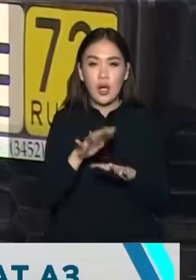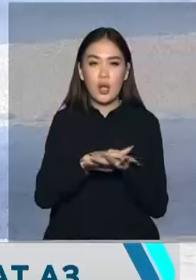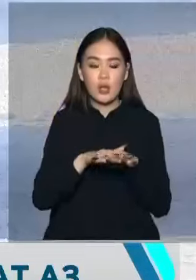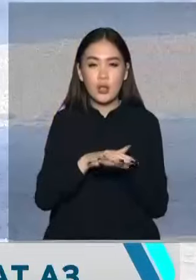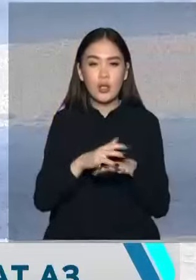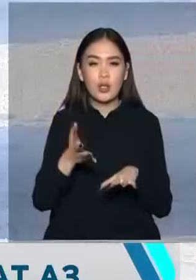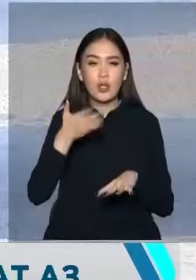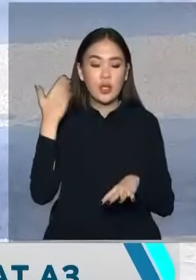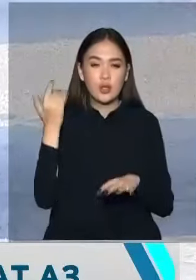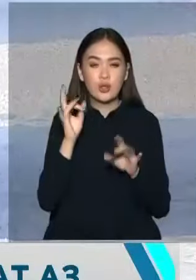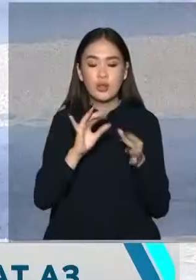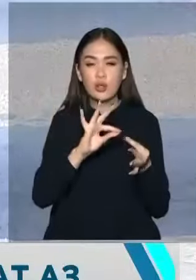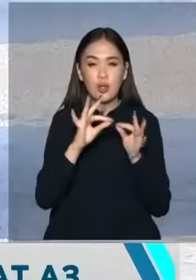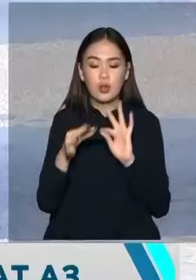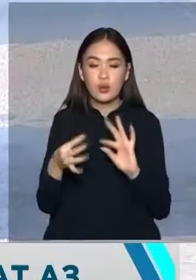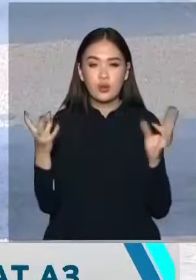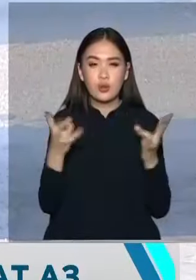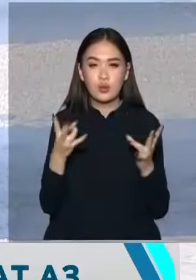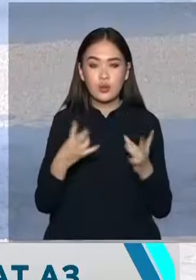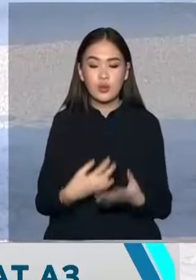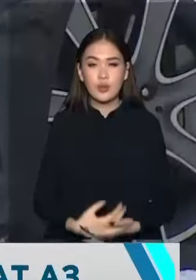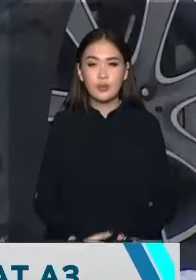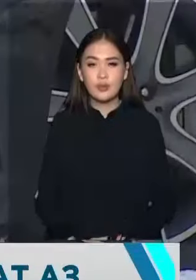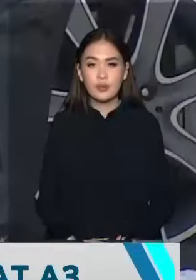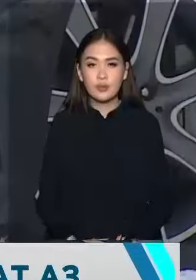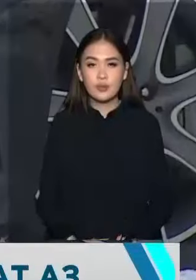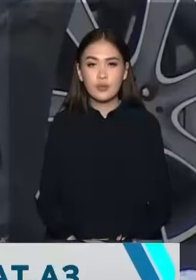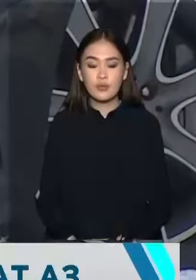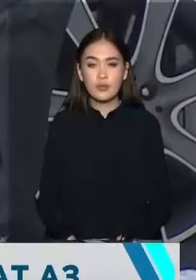қарапайым тілмен түсіндіріп отыру керек деді.